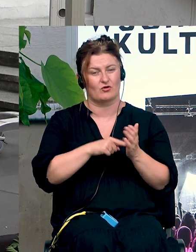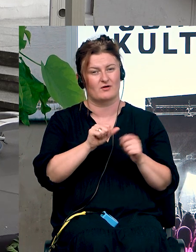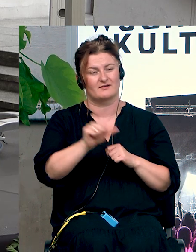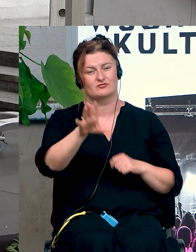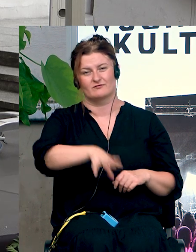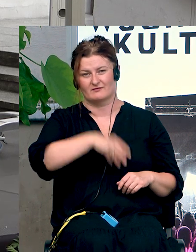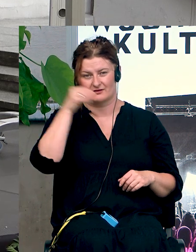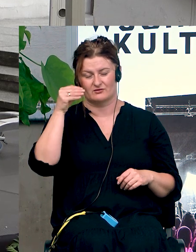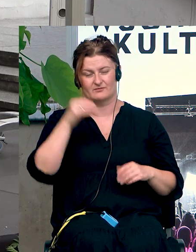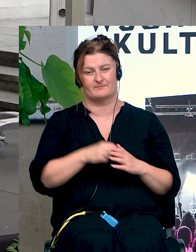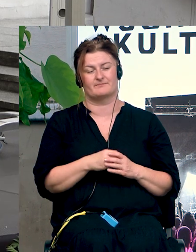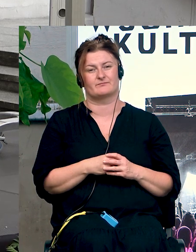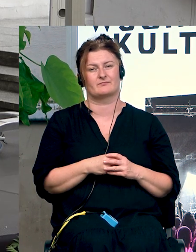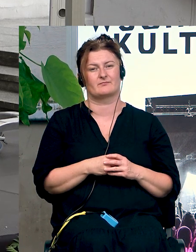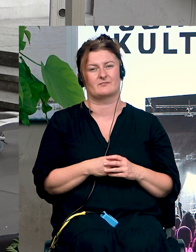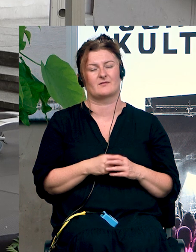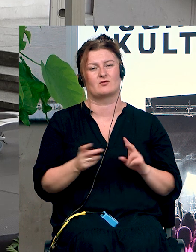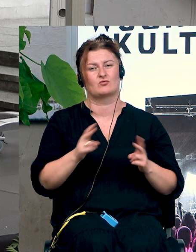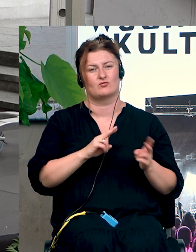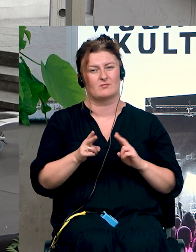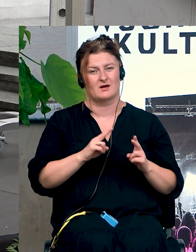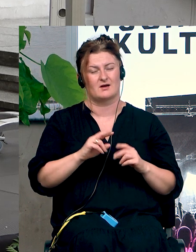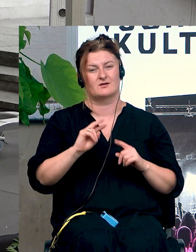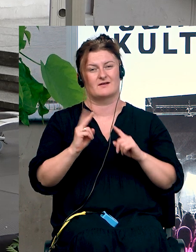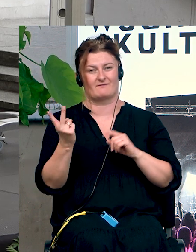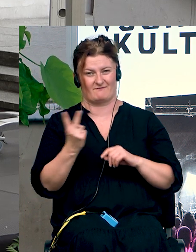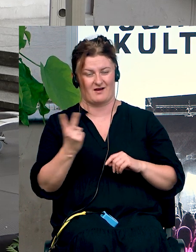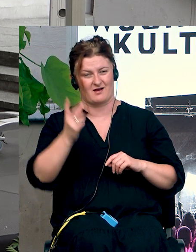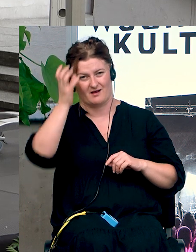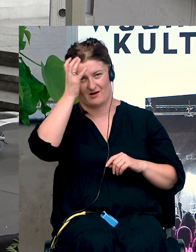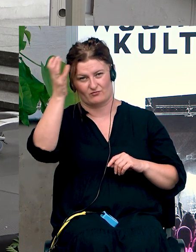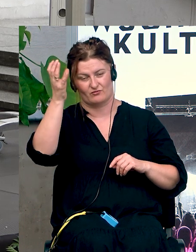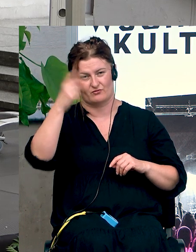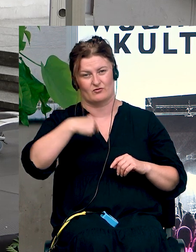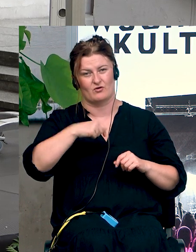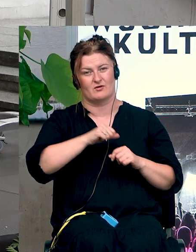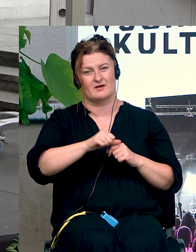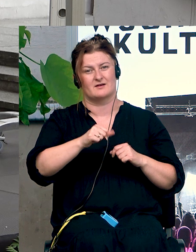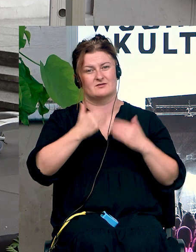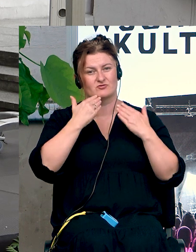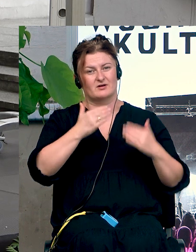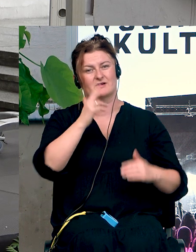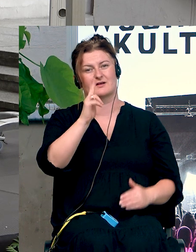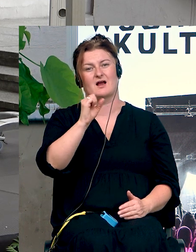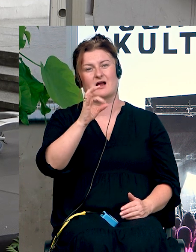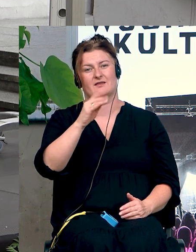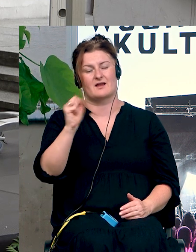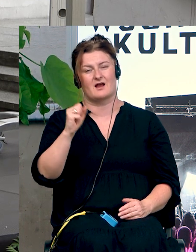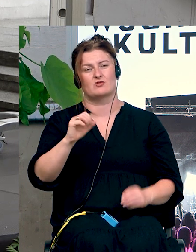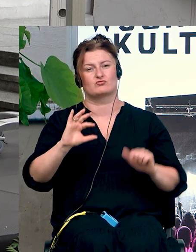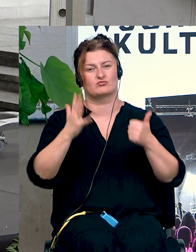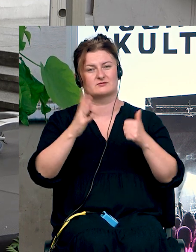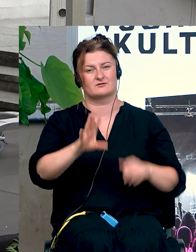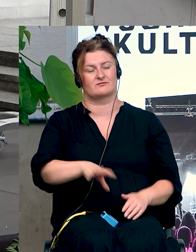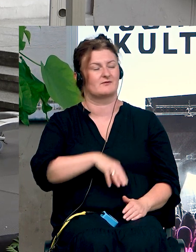świętem. O tyle, o ile tłumaczę z drugim autorem, jest to moje dzięki Kati, szóste już